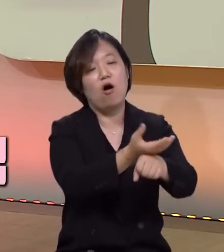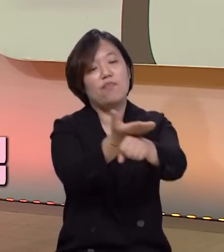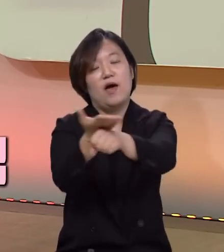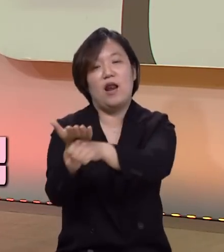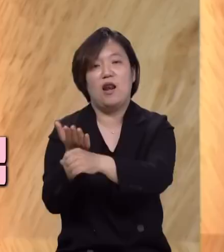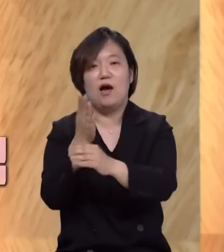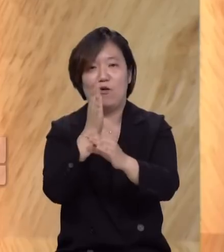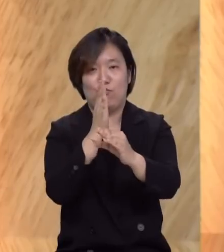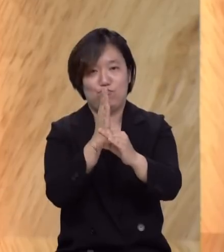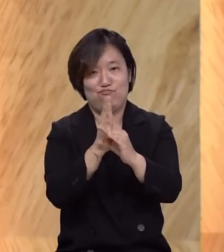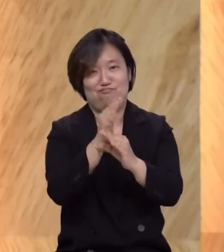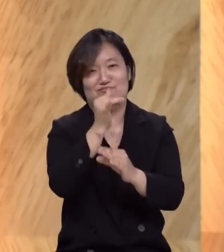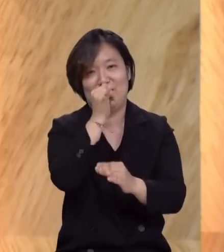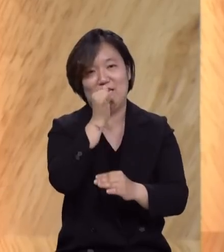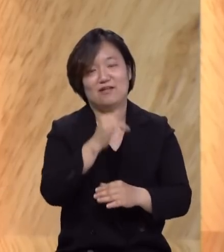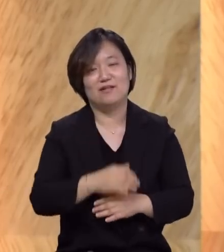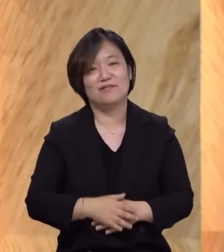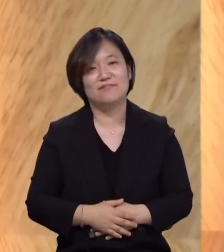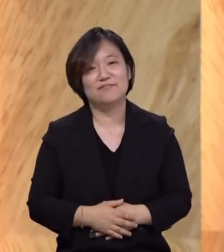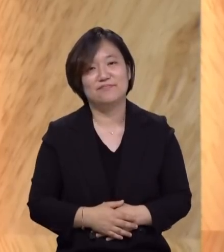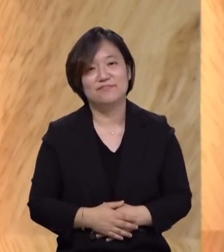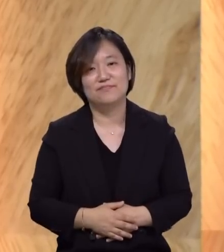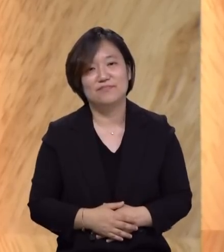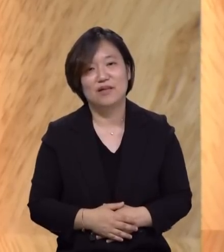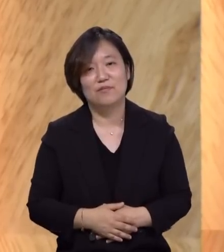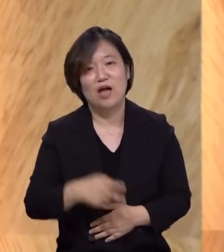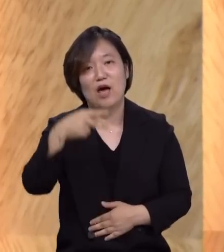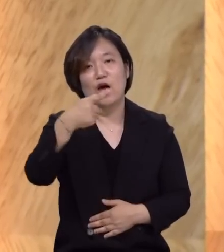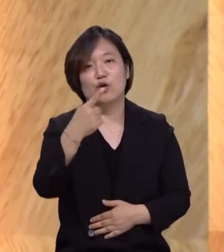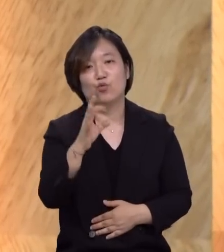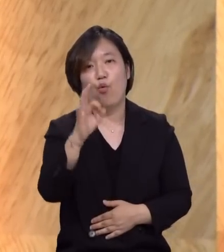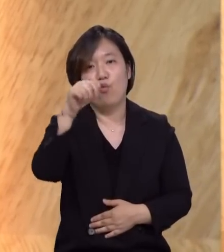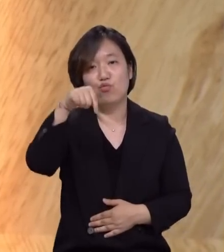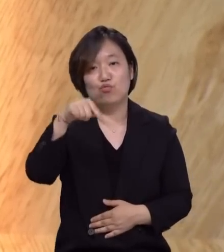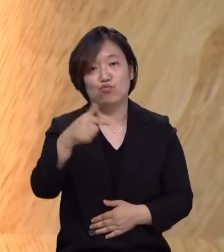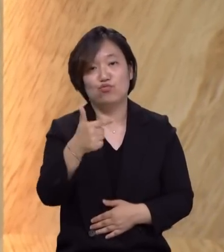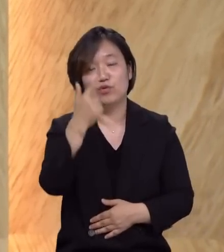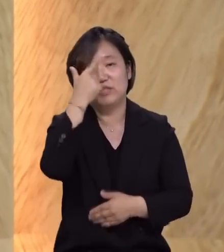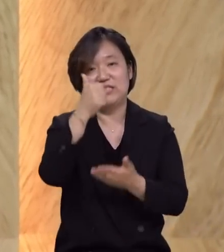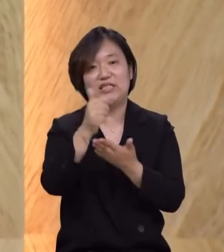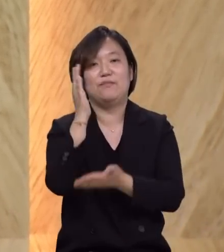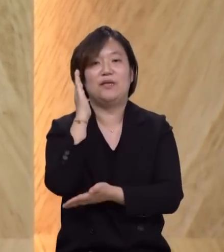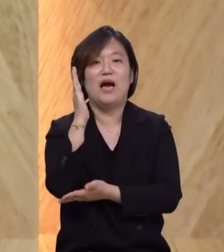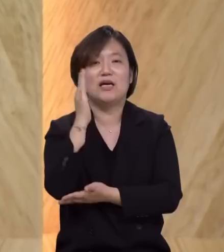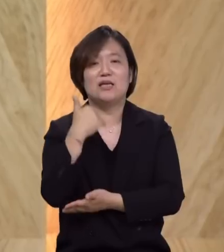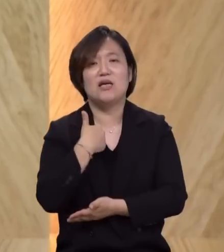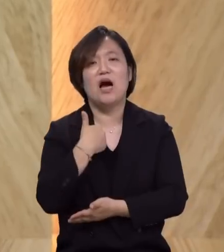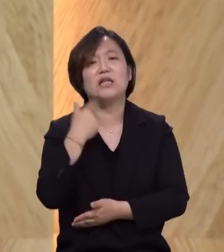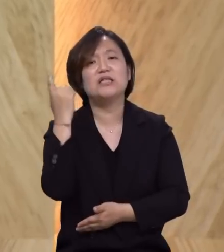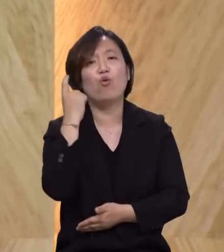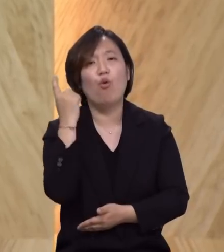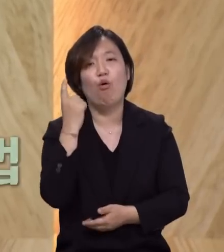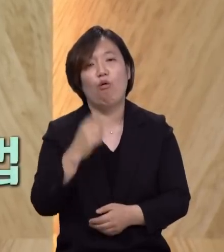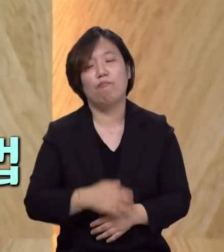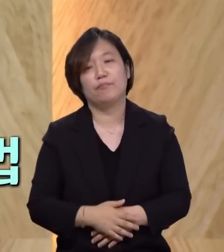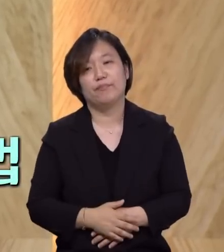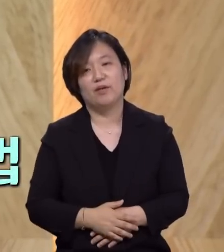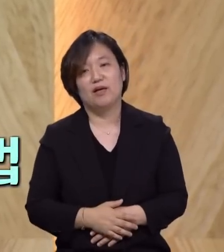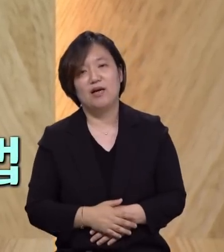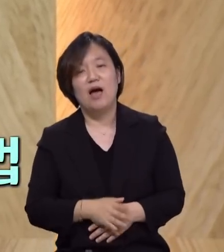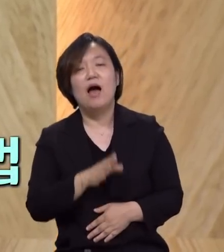않습니까 그러면서 이러한 동물쓰며 말씀을 듣고 아 그래